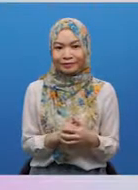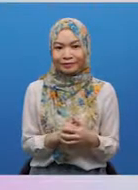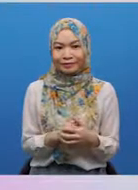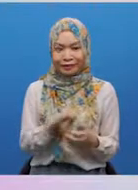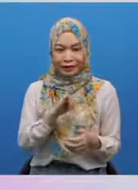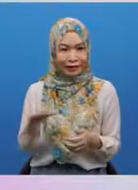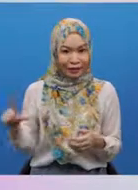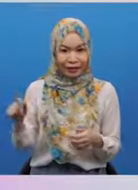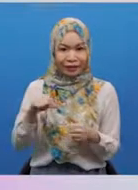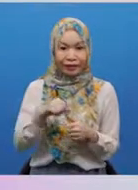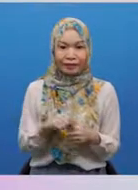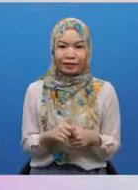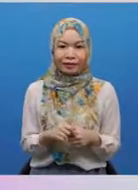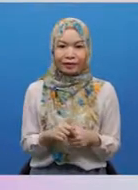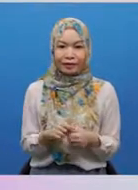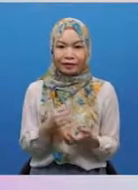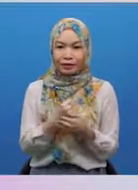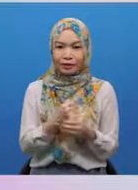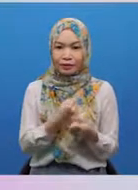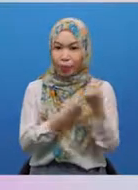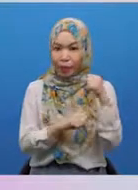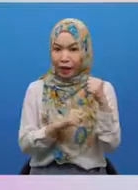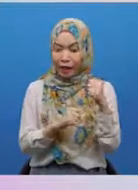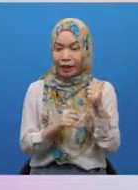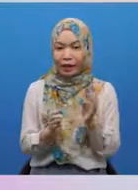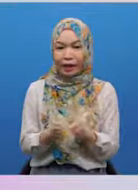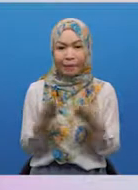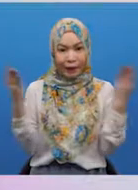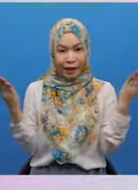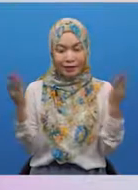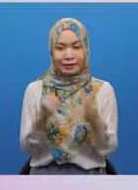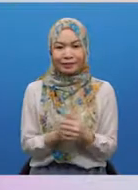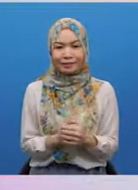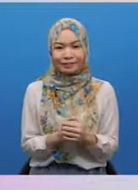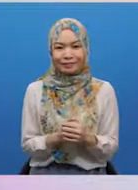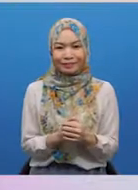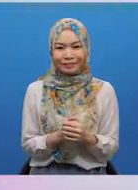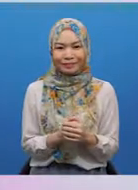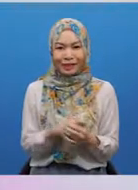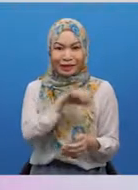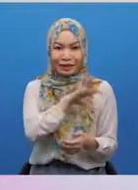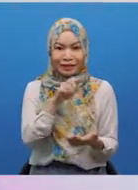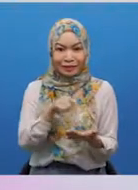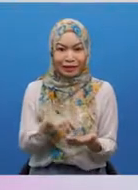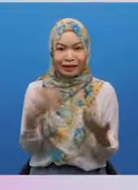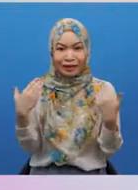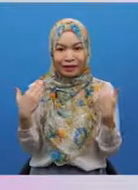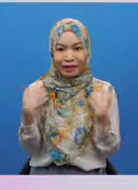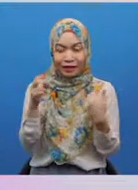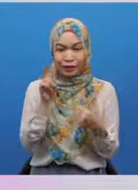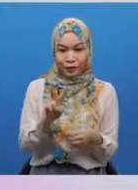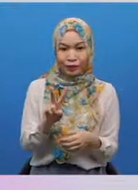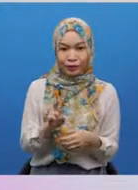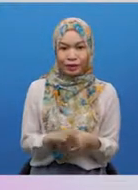ialah kesantunan berbahasa. Aspek kesantunan berbahasa terbahagi kepada dua,